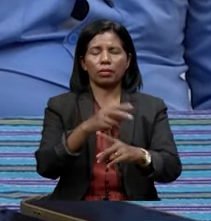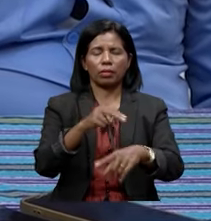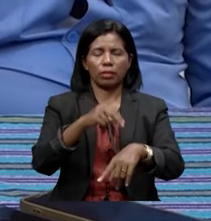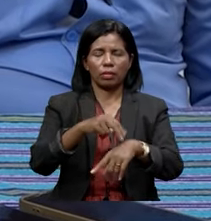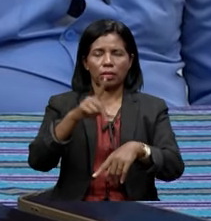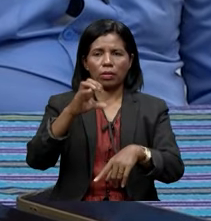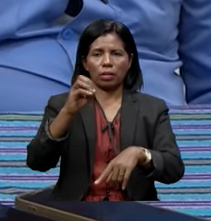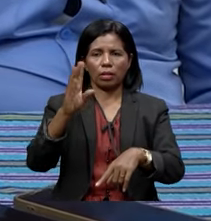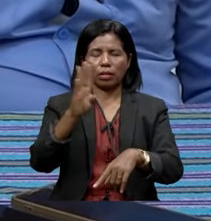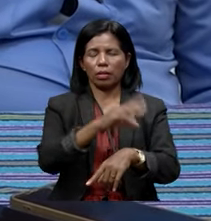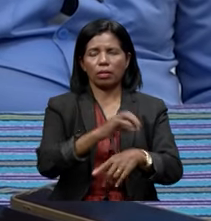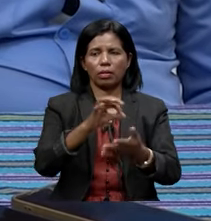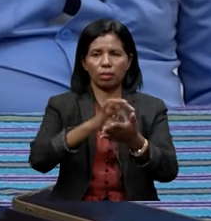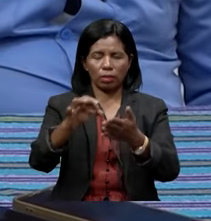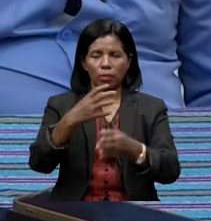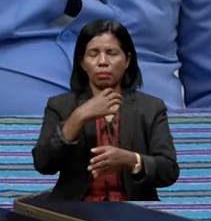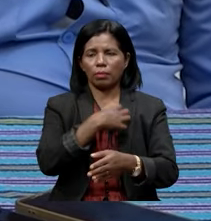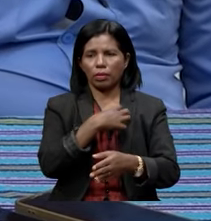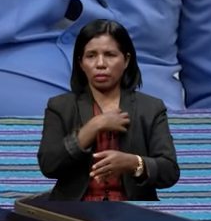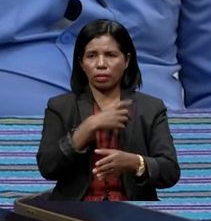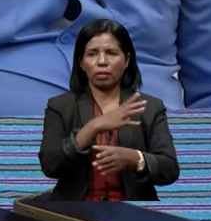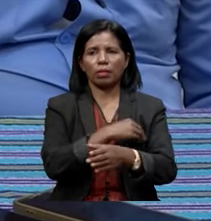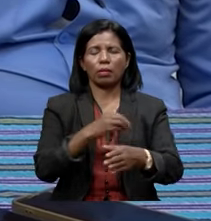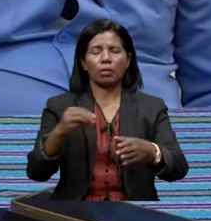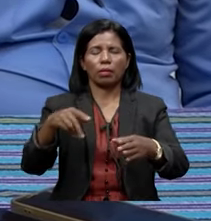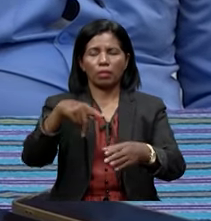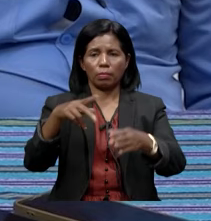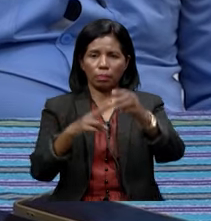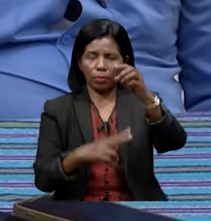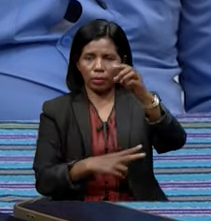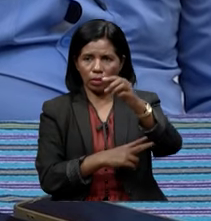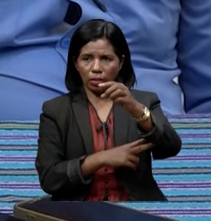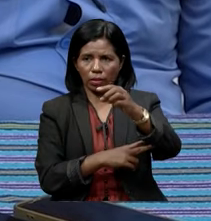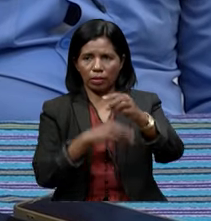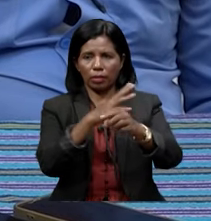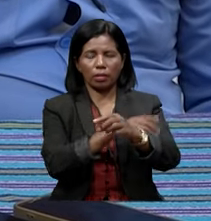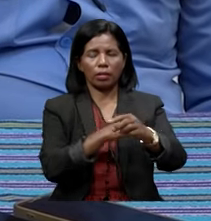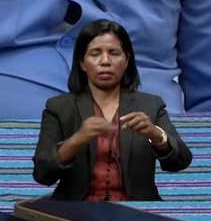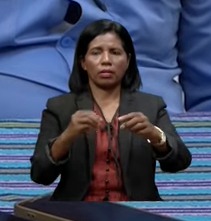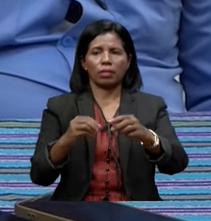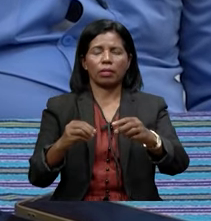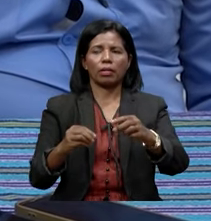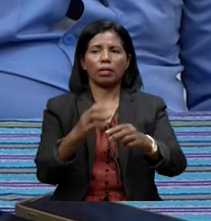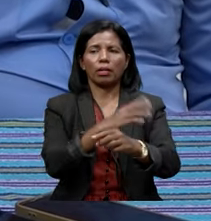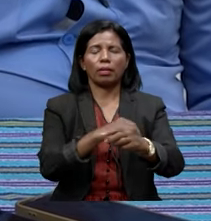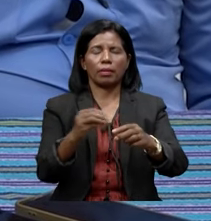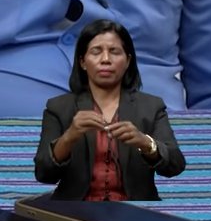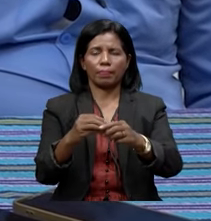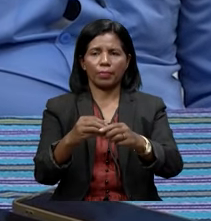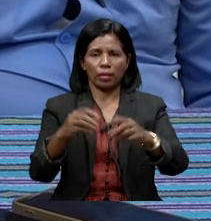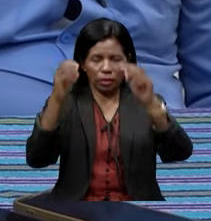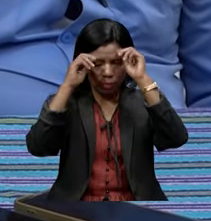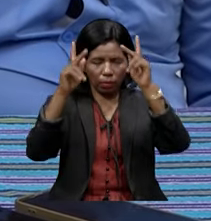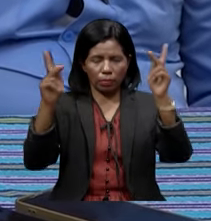Lobato, centro formação polícia, ponte CPLP, cruzamento plaza, esquadra Dom